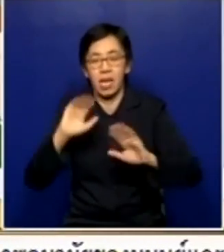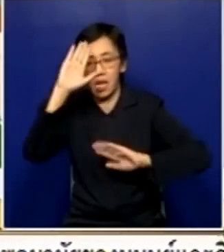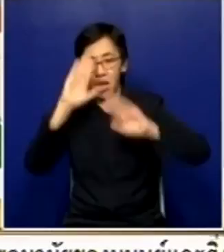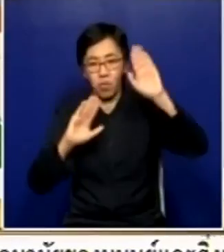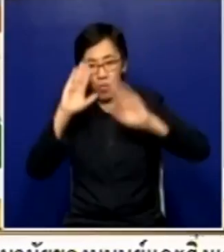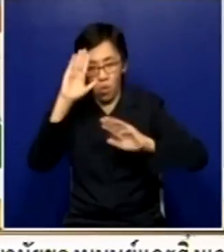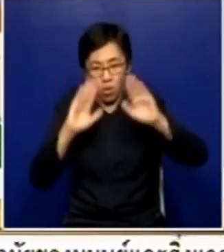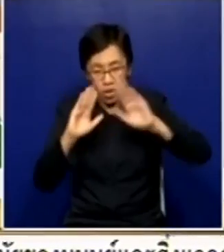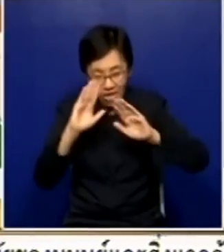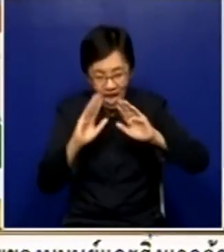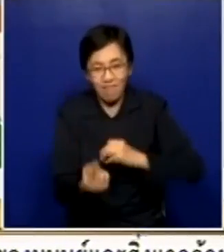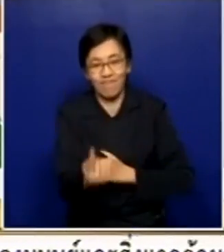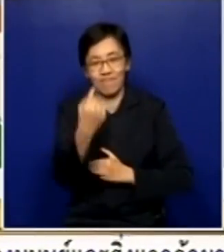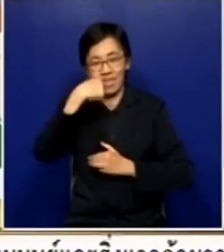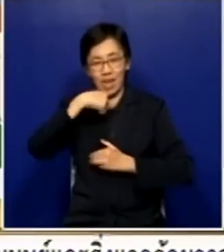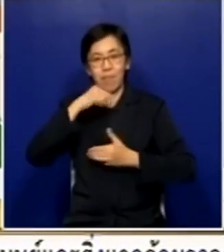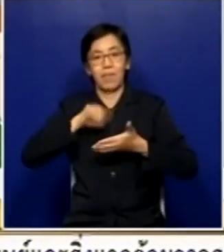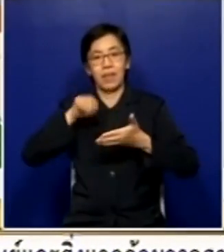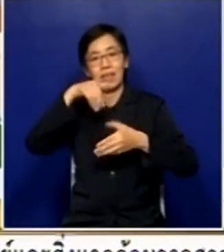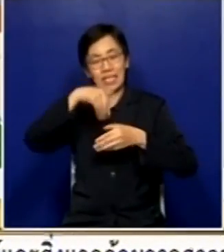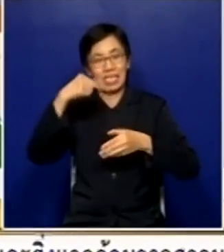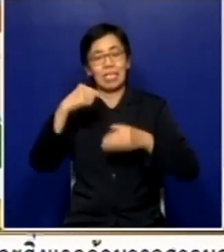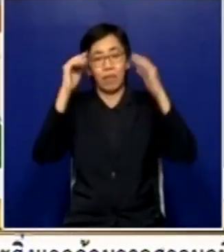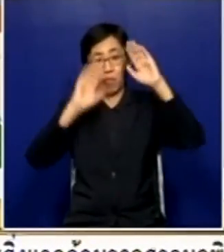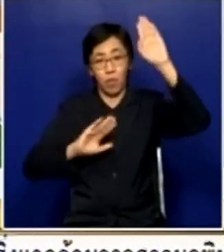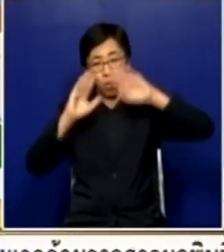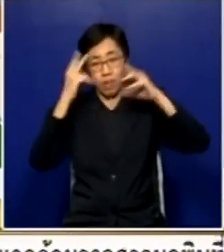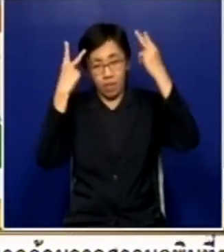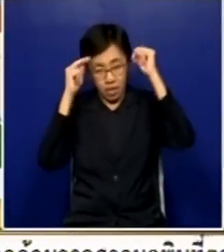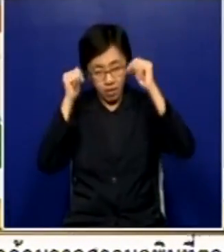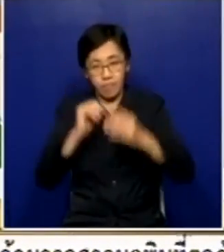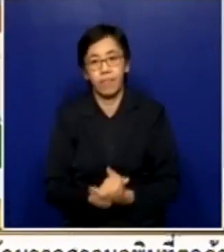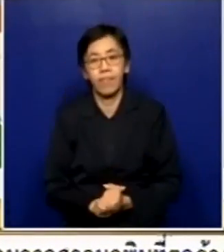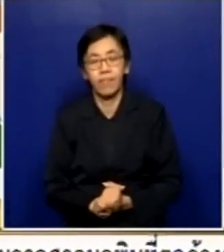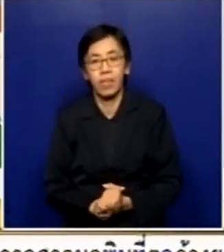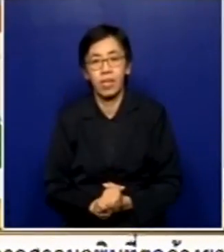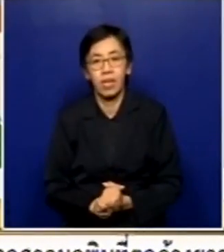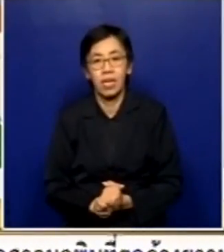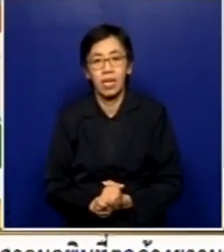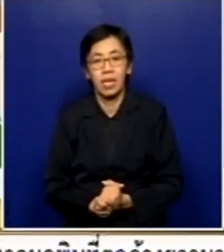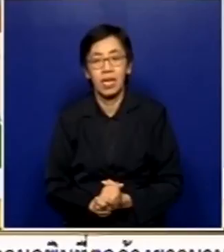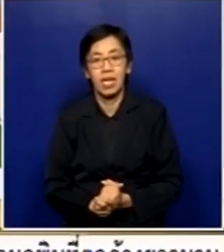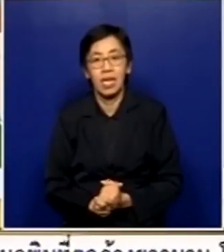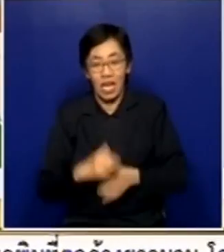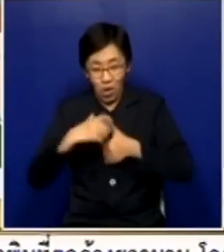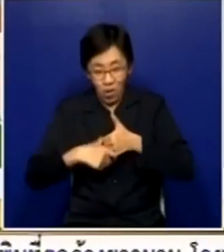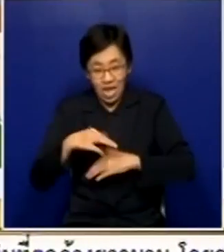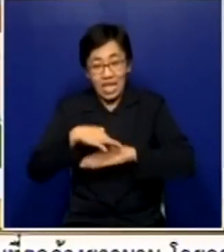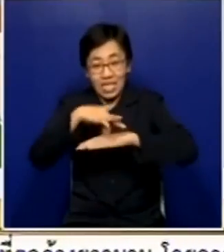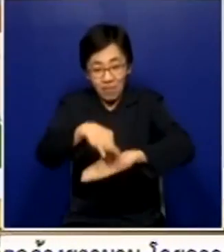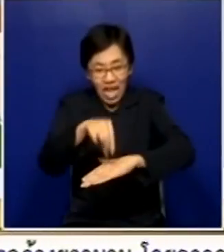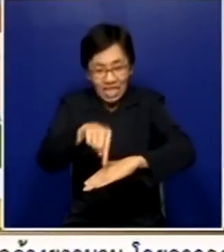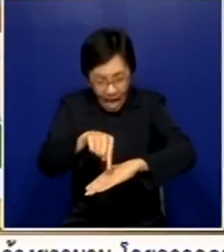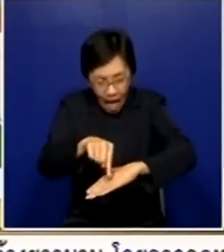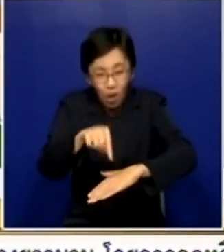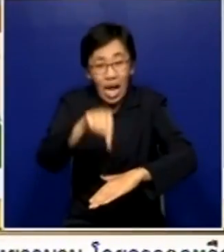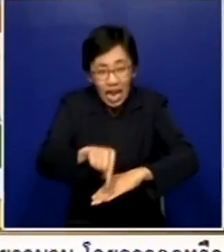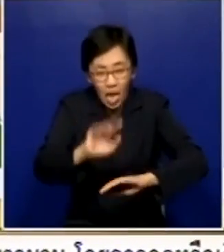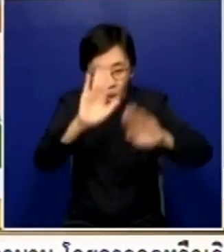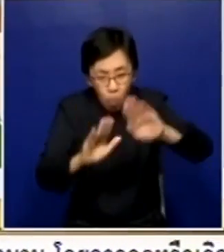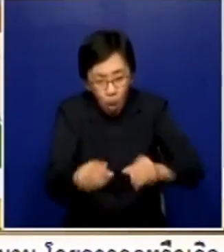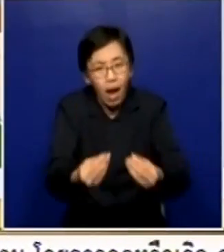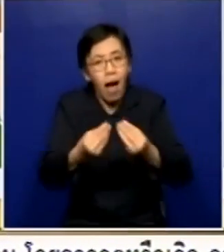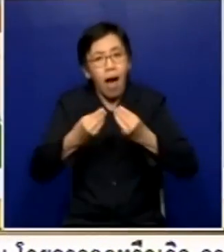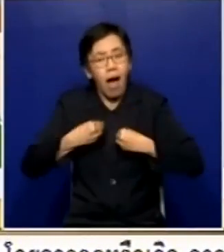ตัวเขากลับมาเป็นนายกรัฐมนตรีได้แก่แล้วยังให้คนกลุ่มนั้นมีอำนาจลงคะแนนเพื่อเปิดช่องทางให้หยิบเอา